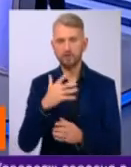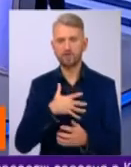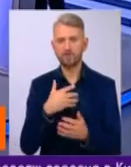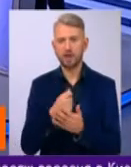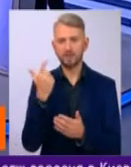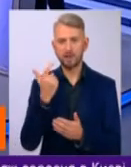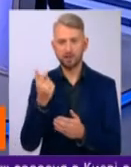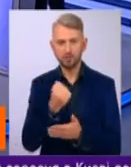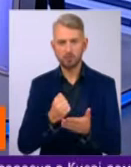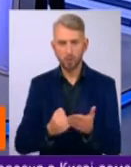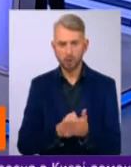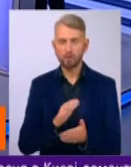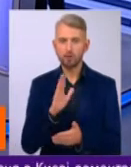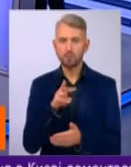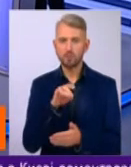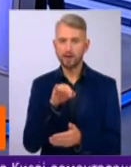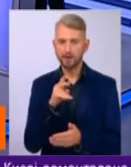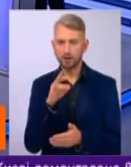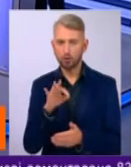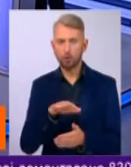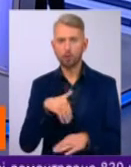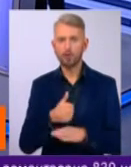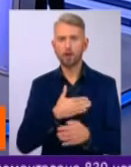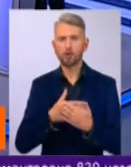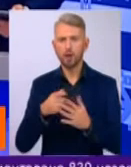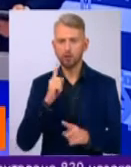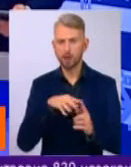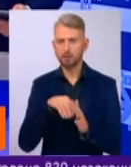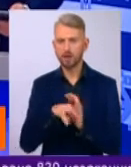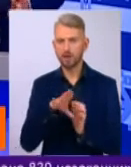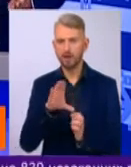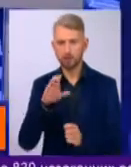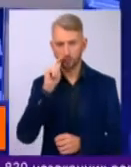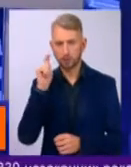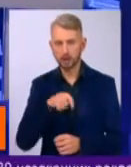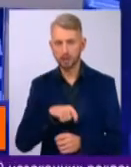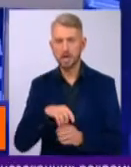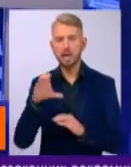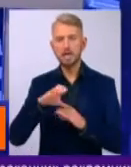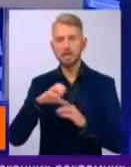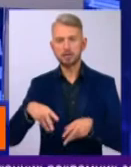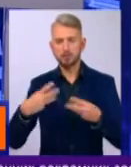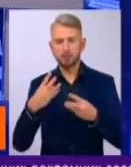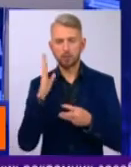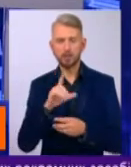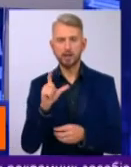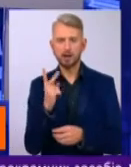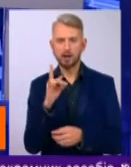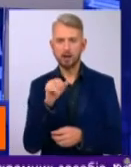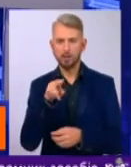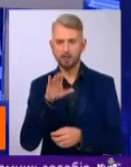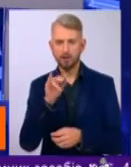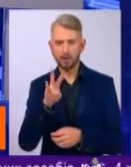зброї, Володимир Мартиненко, голова громадської ради при МВС України. Скайпом до нас приєднається Євген Крапівін,